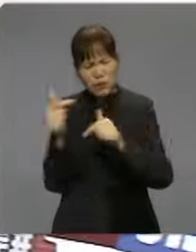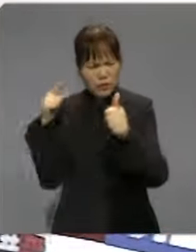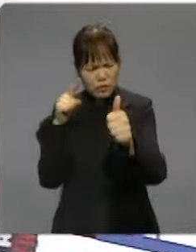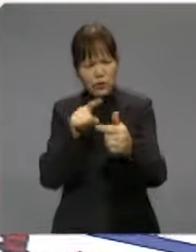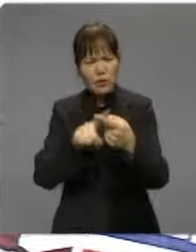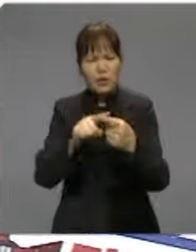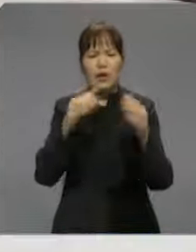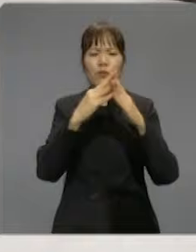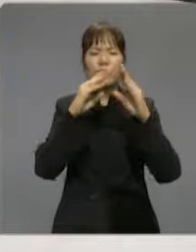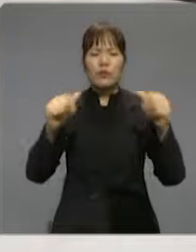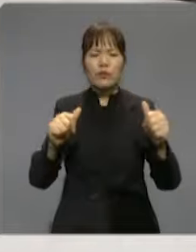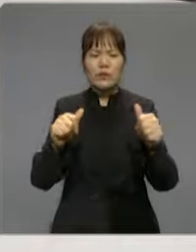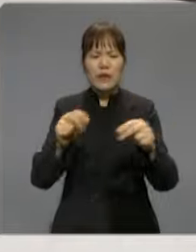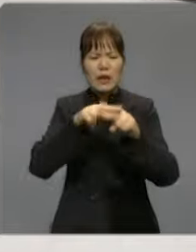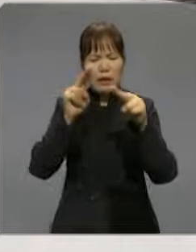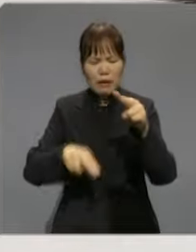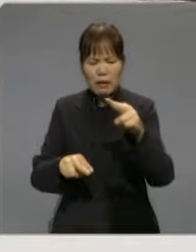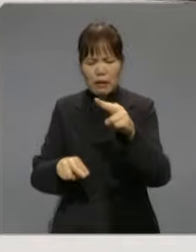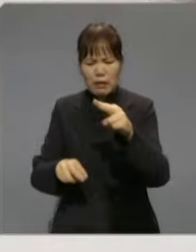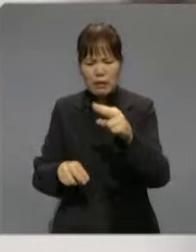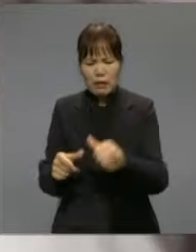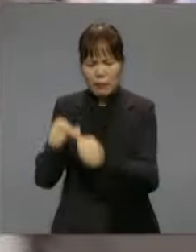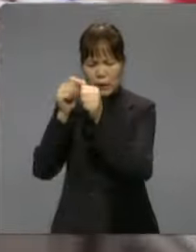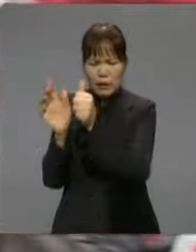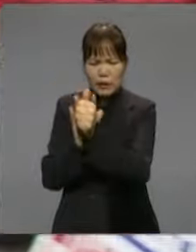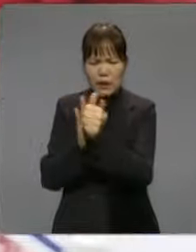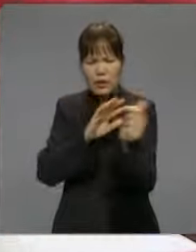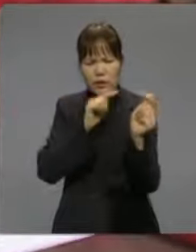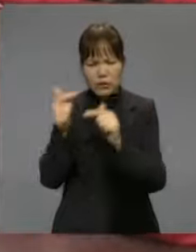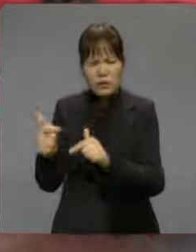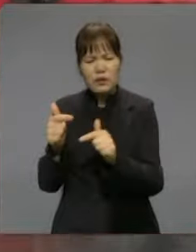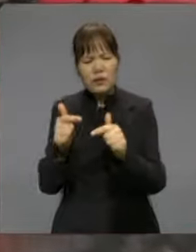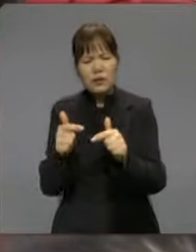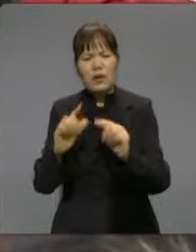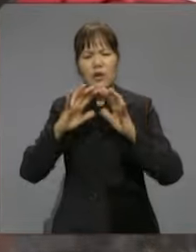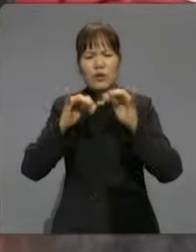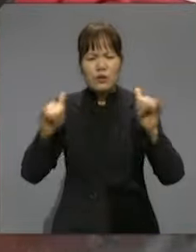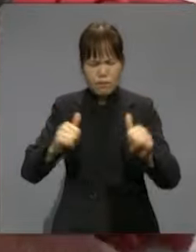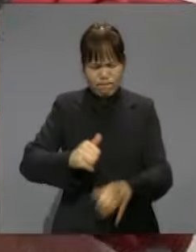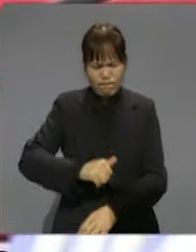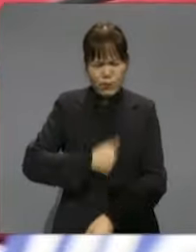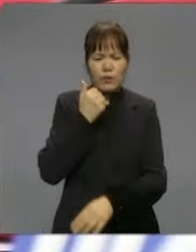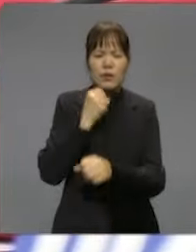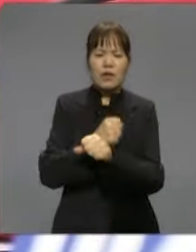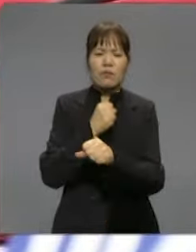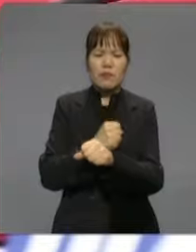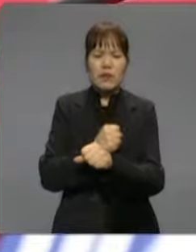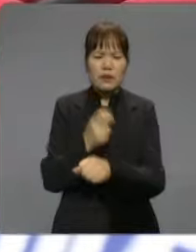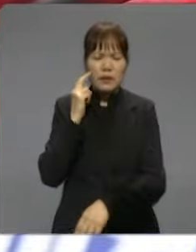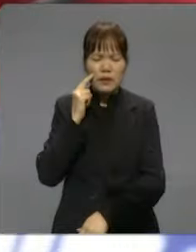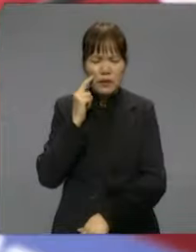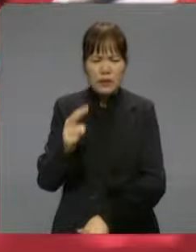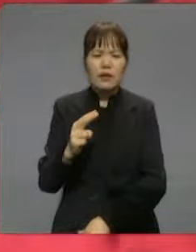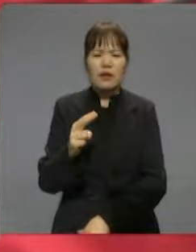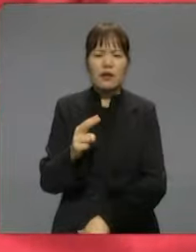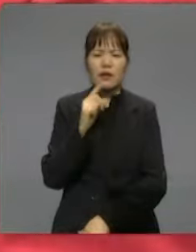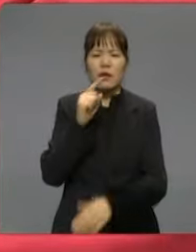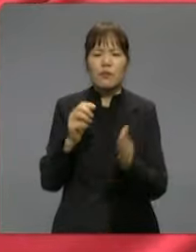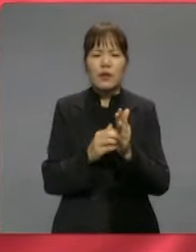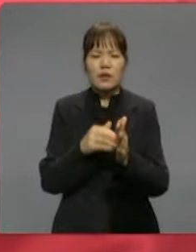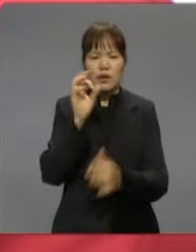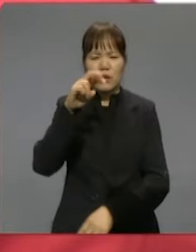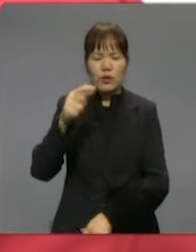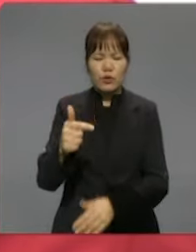부동산 전관예우 아빠찬스 의혹은 국민 영을 직격하는 심각한 문제라고 비판했습니다 윤원